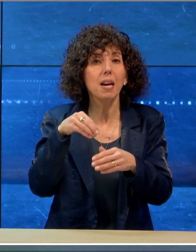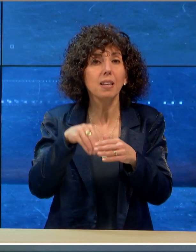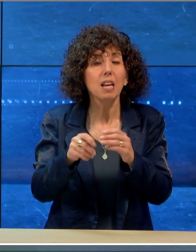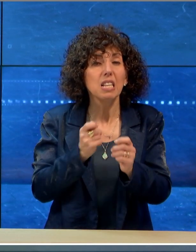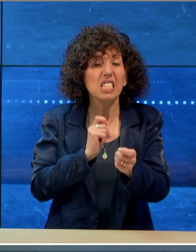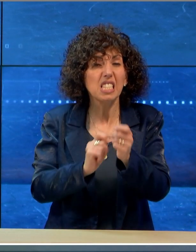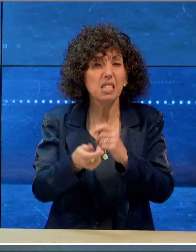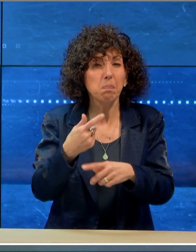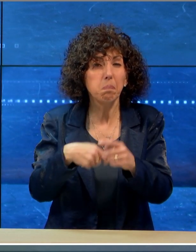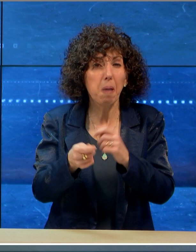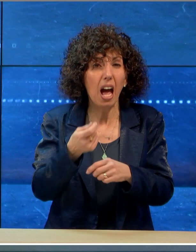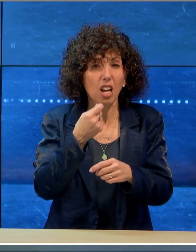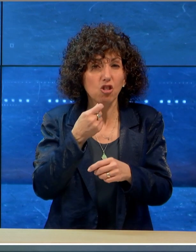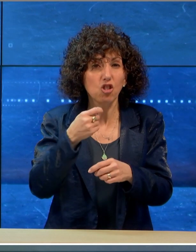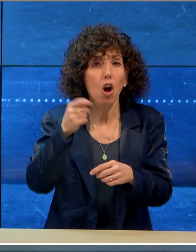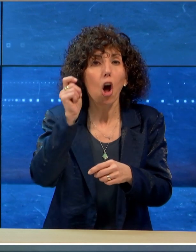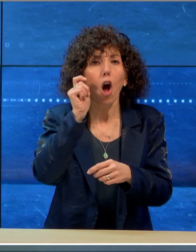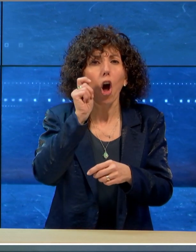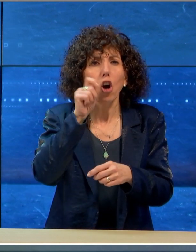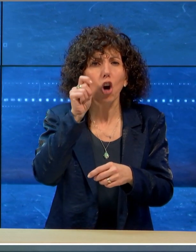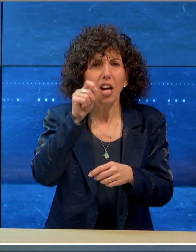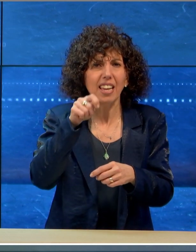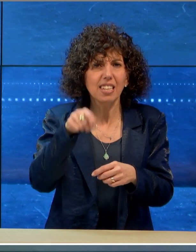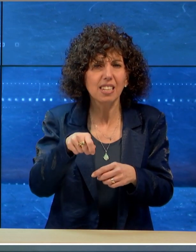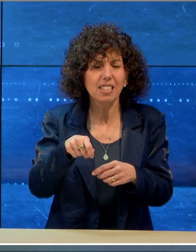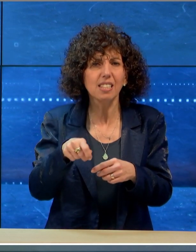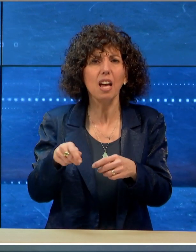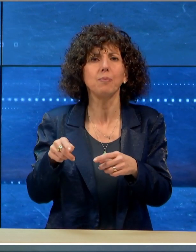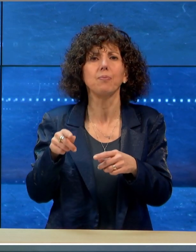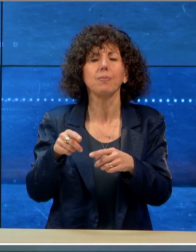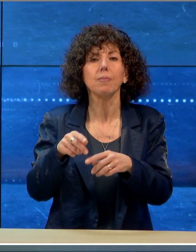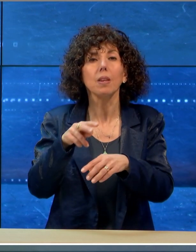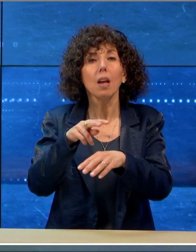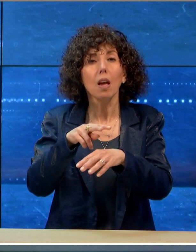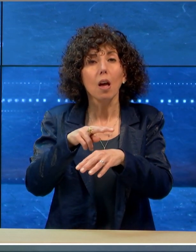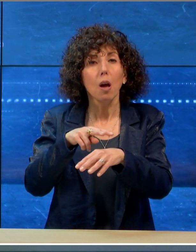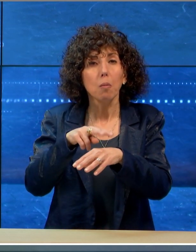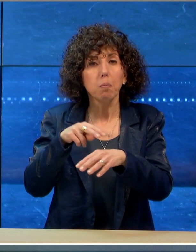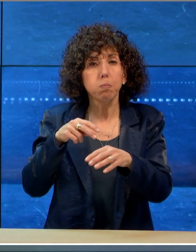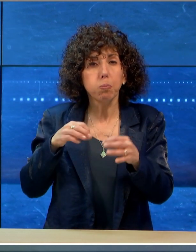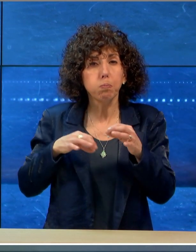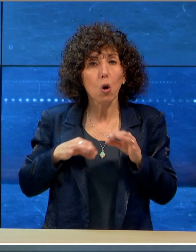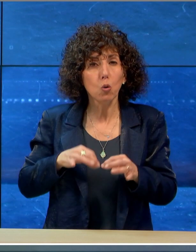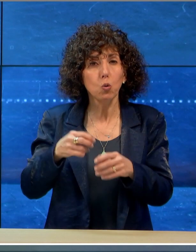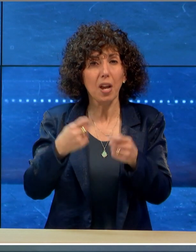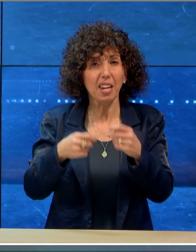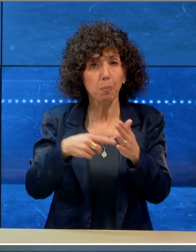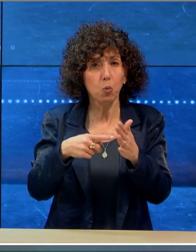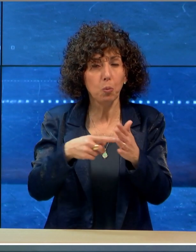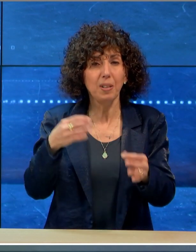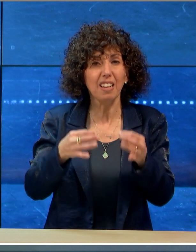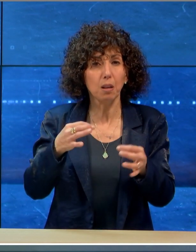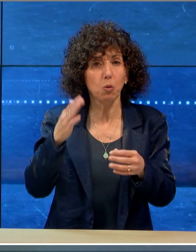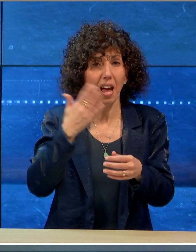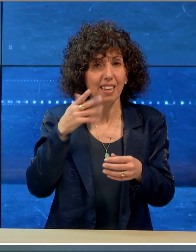fini di spaccio di cocaina la procura della Repubblica presso il tribunale di